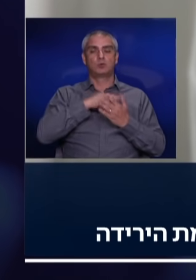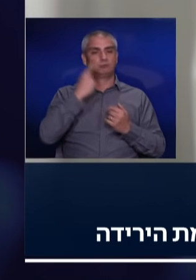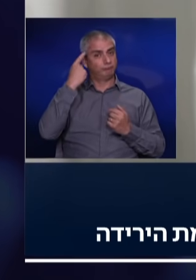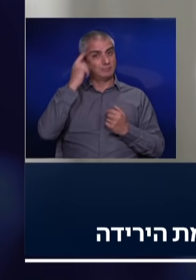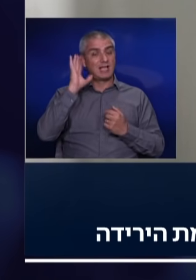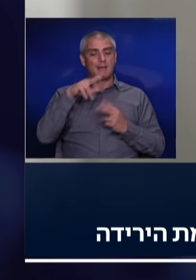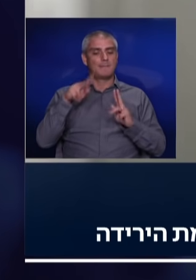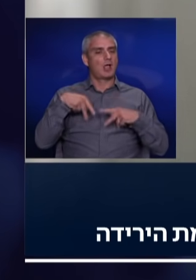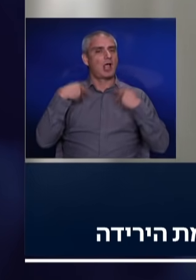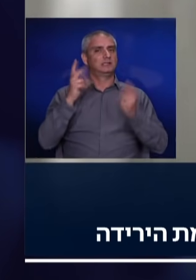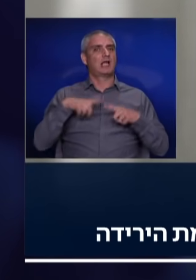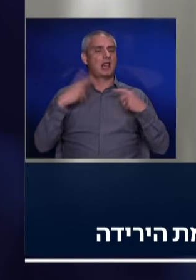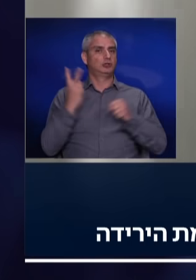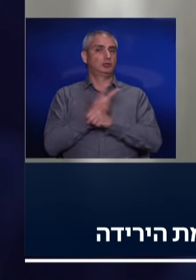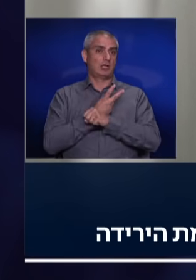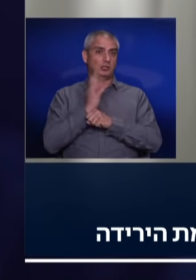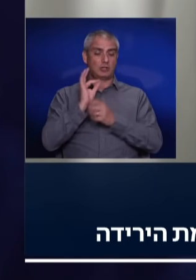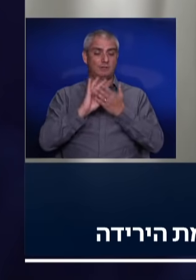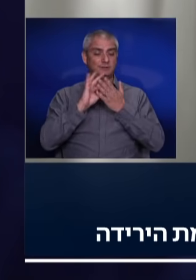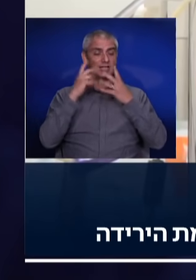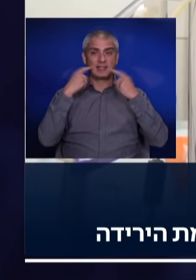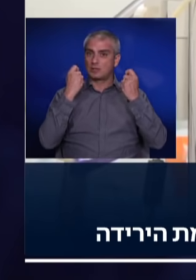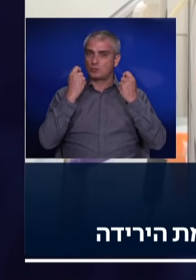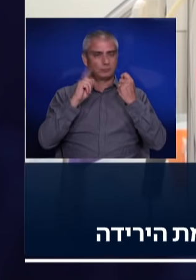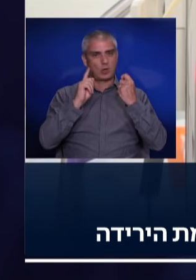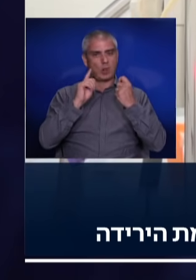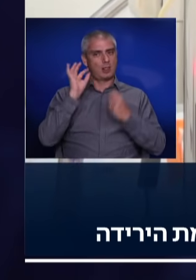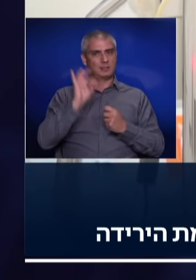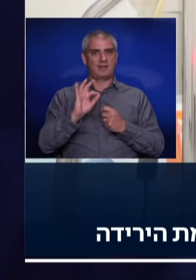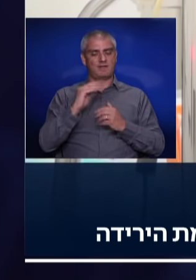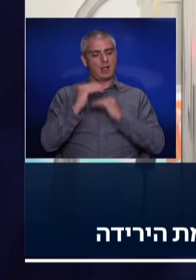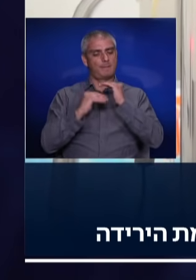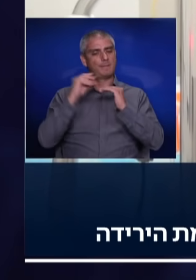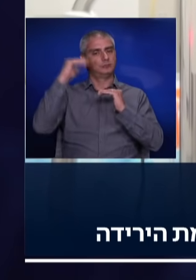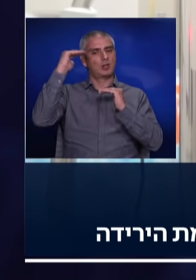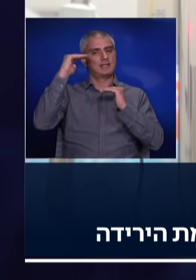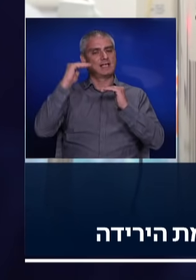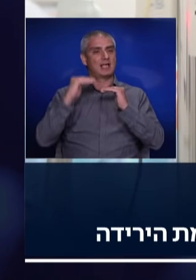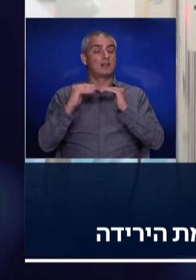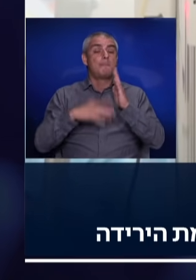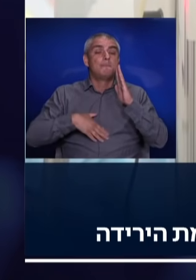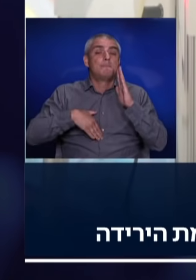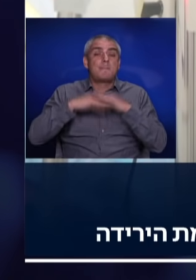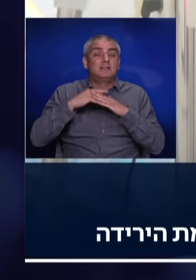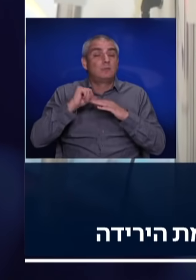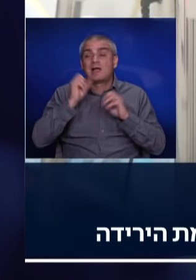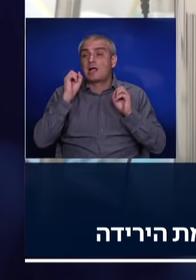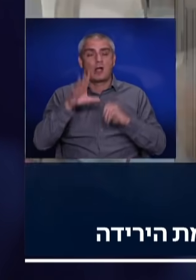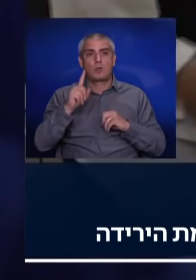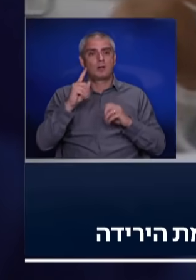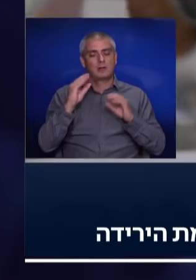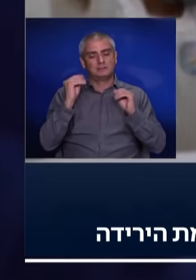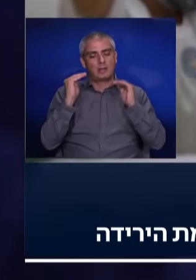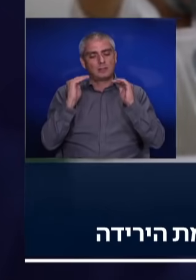שגם החזרה לשגרה של מערכת את החינוך לא תפגע במגמה הזאת של הירידה. מקסימום, במקרה הגרוע ביותר, היא תעט